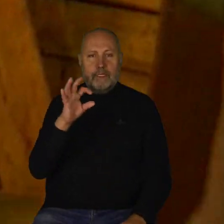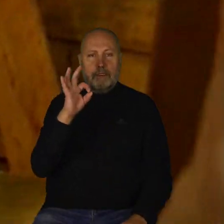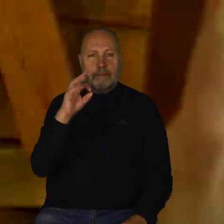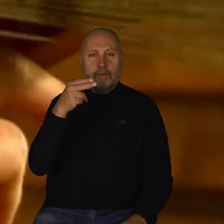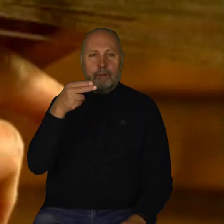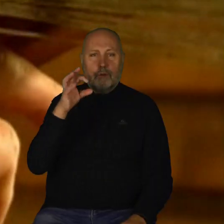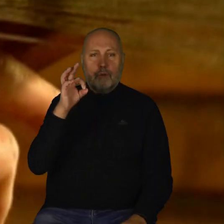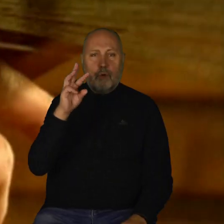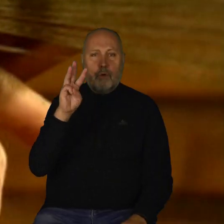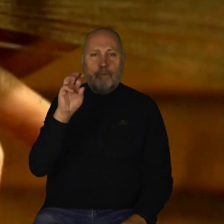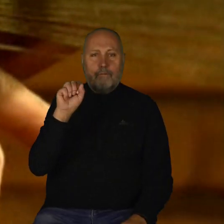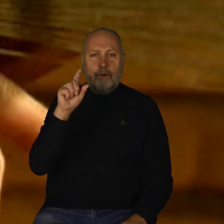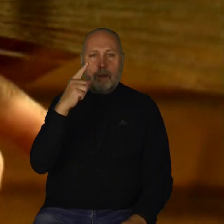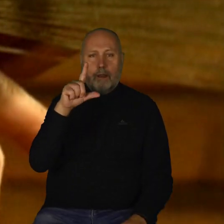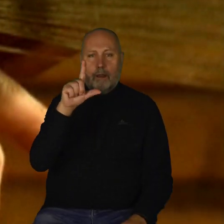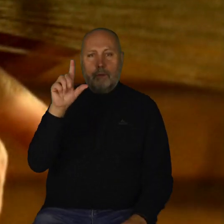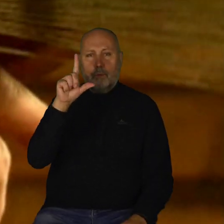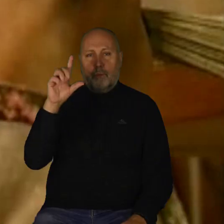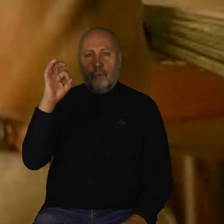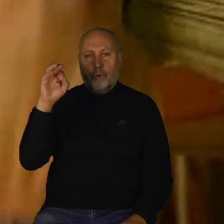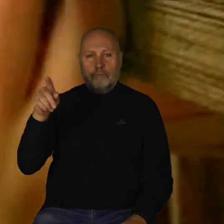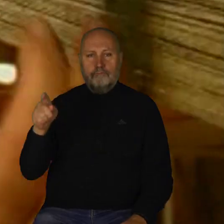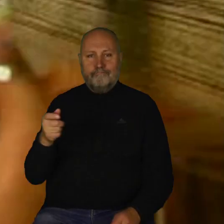ści by utworzyły